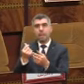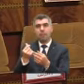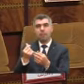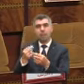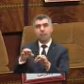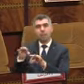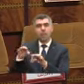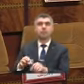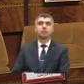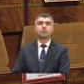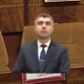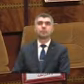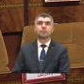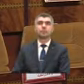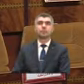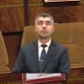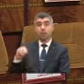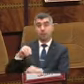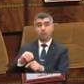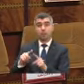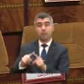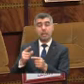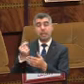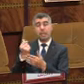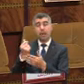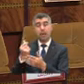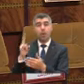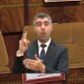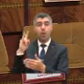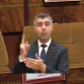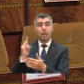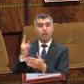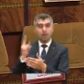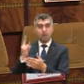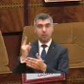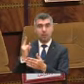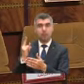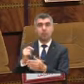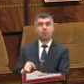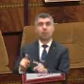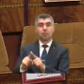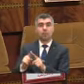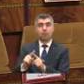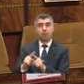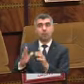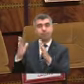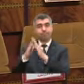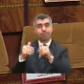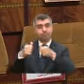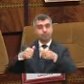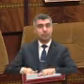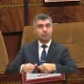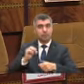الاجراءات. كذلك انه اثمنه الفنادق بالنسبه للناس اللي مفروض عليهم الحجر الصحي